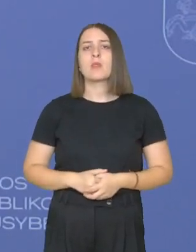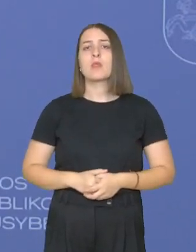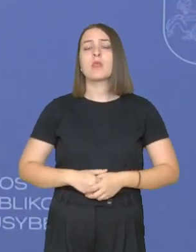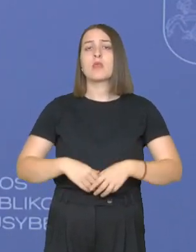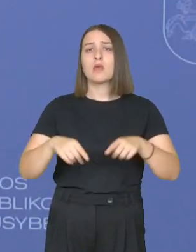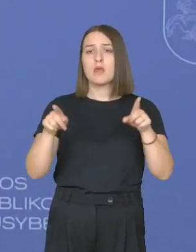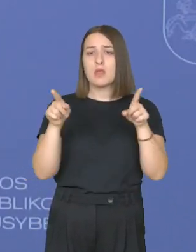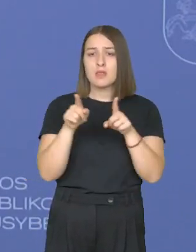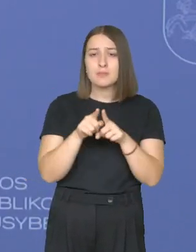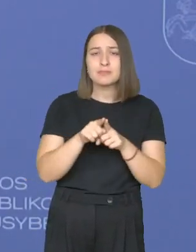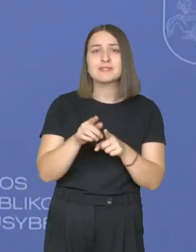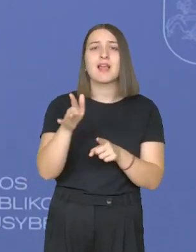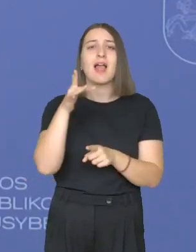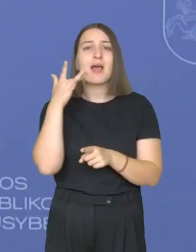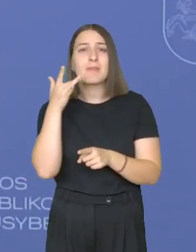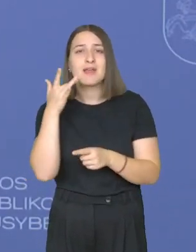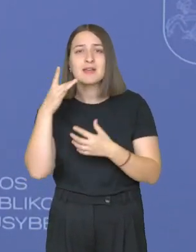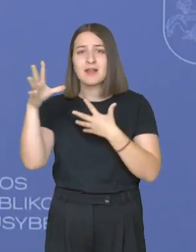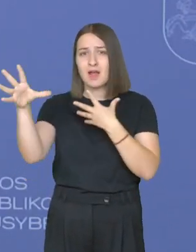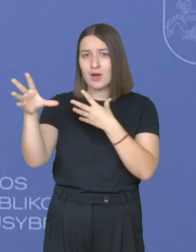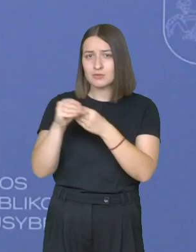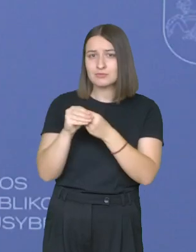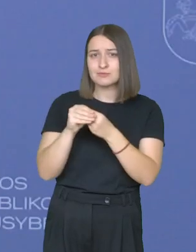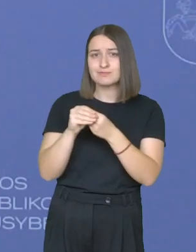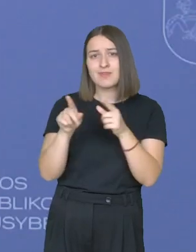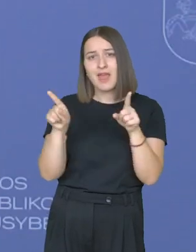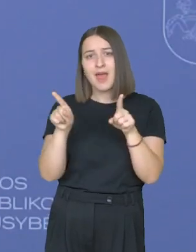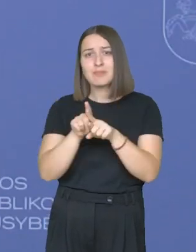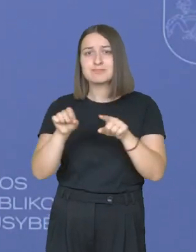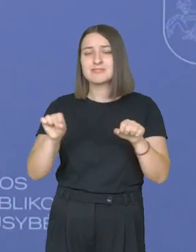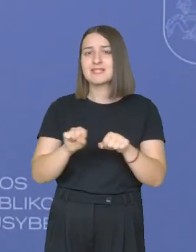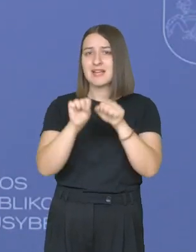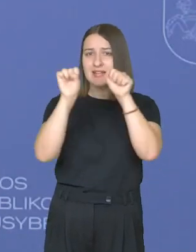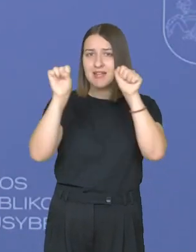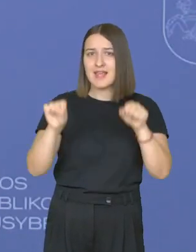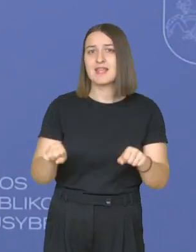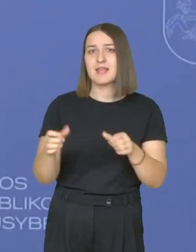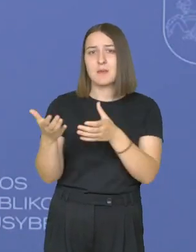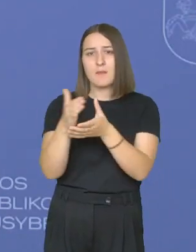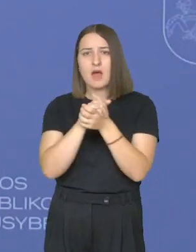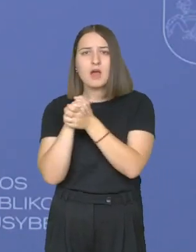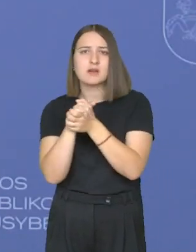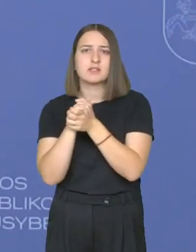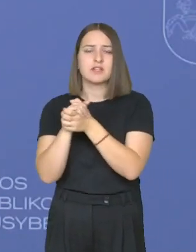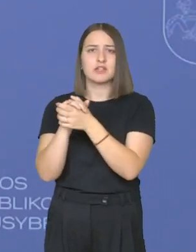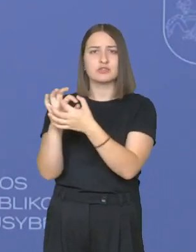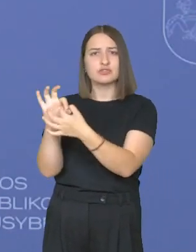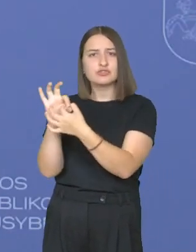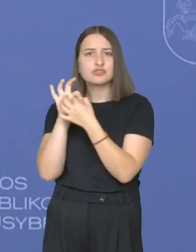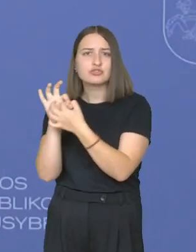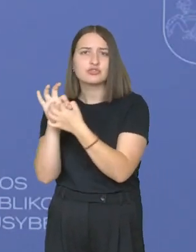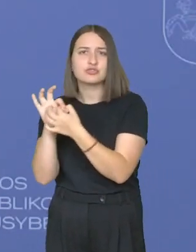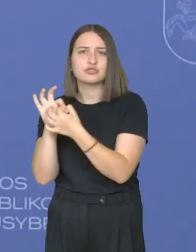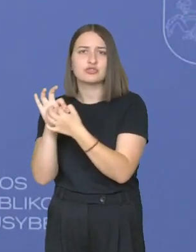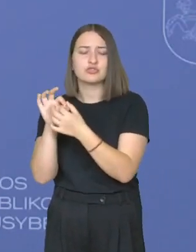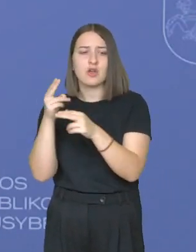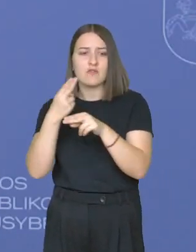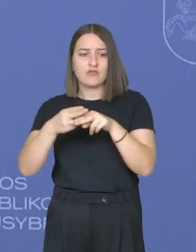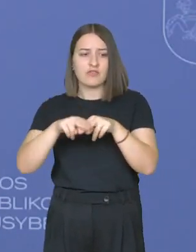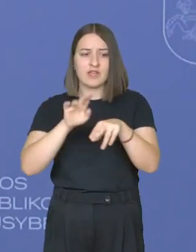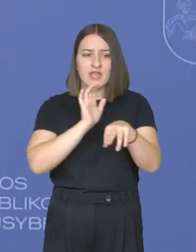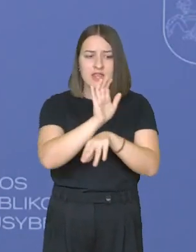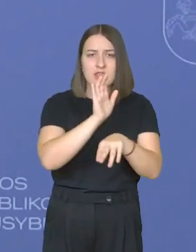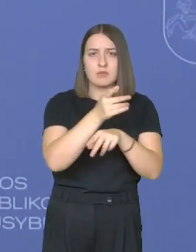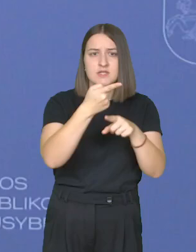jungtinėmis amerikos valstijommis esame strateginiai partneriai ir šitas technologijų perdavimas tai yra ne tik gynybos technologijų reikalas bet